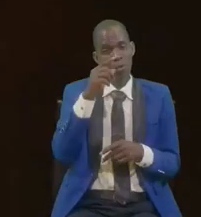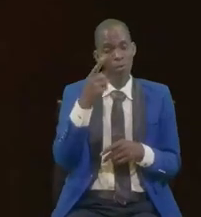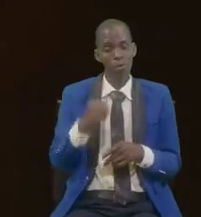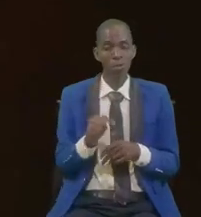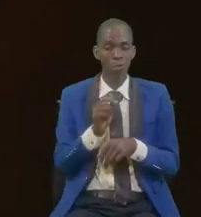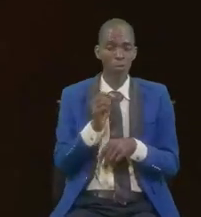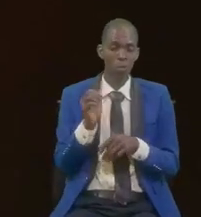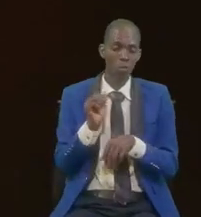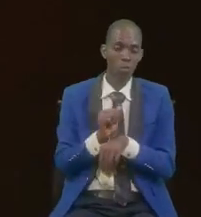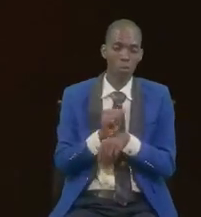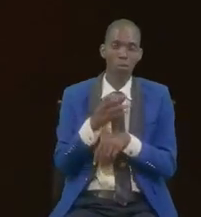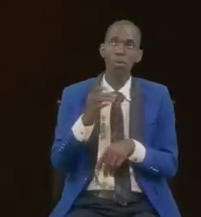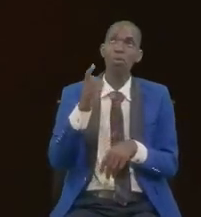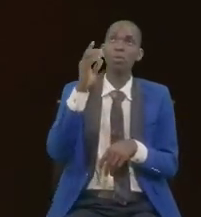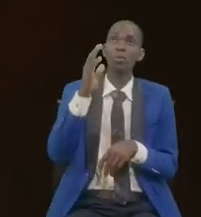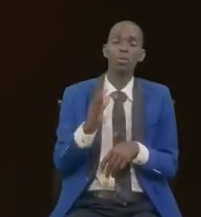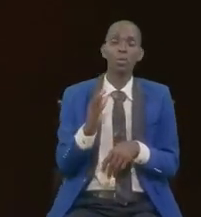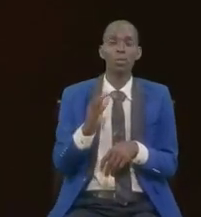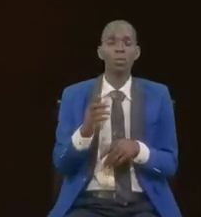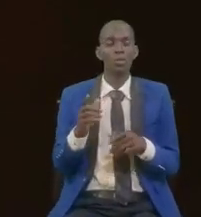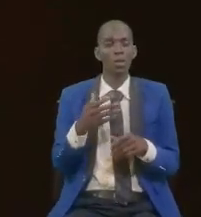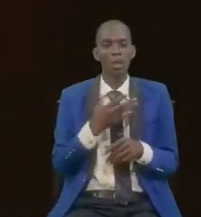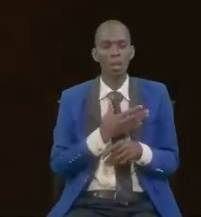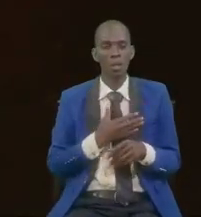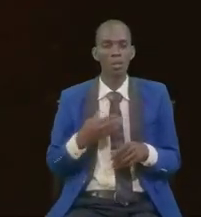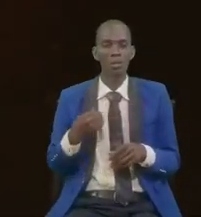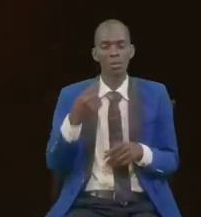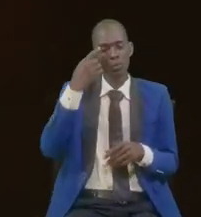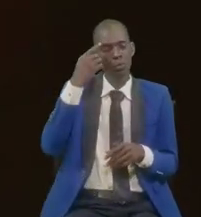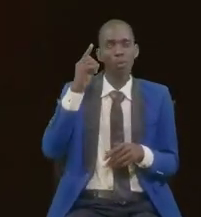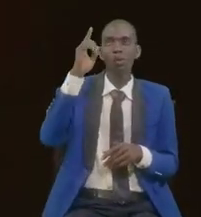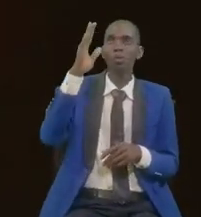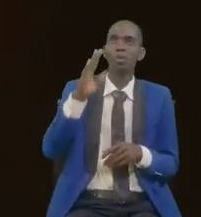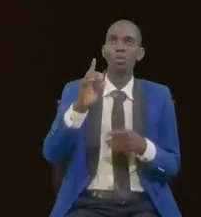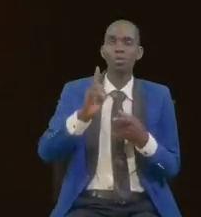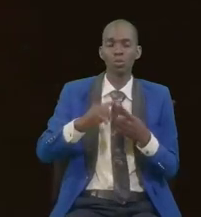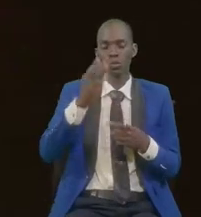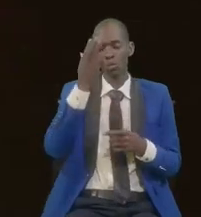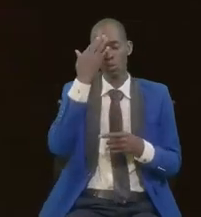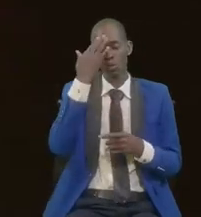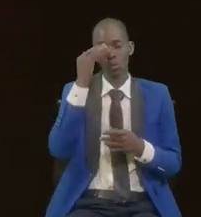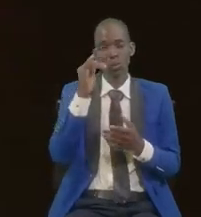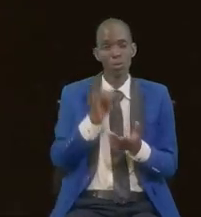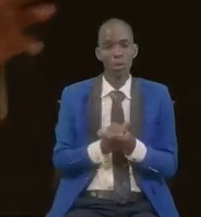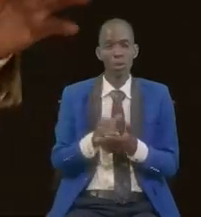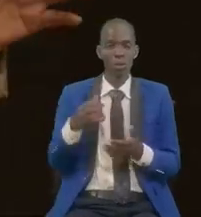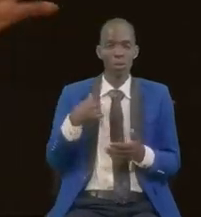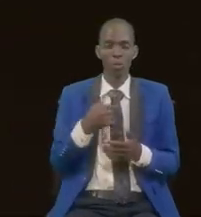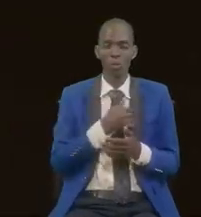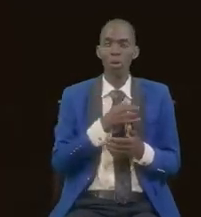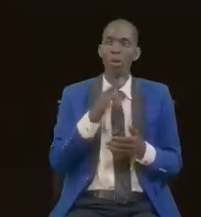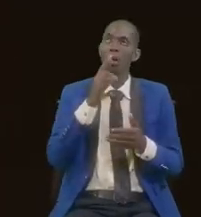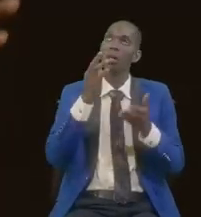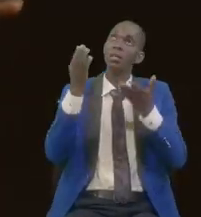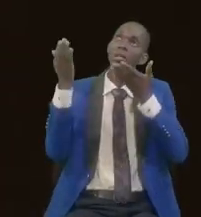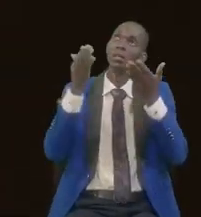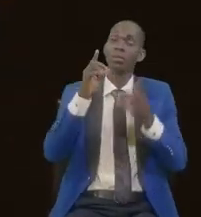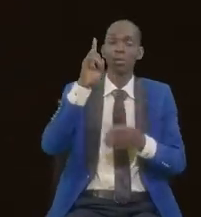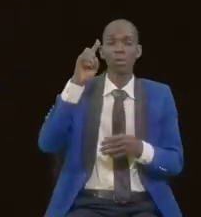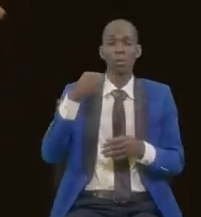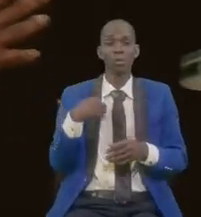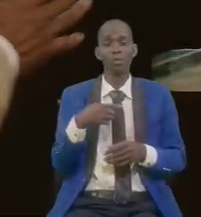des services dans la maison de Dieu et pour que Dieu reconnaisse cela, que nous le servons,